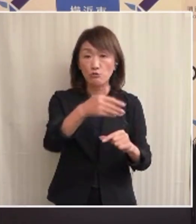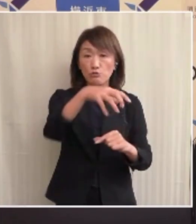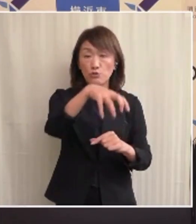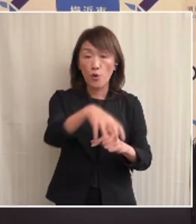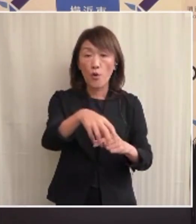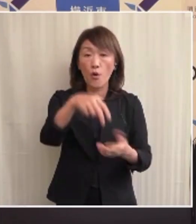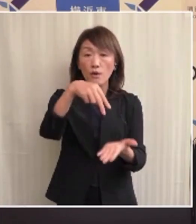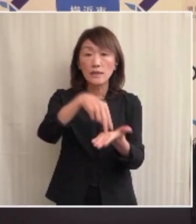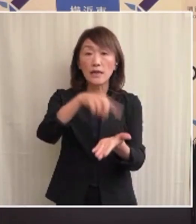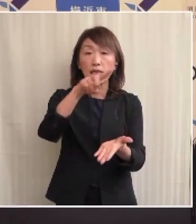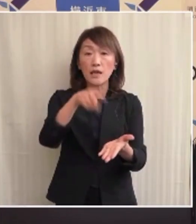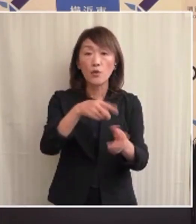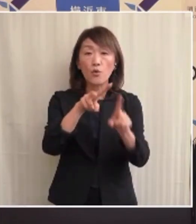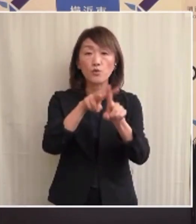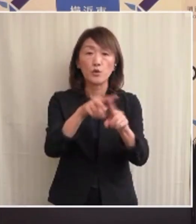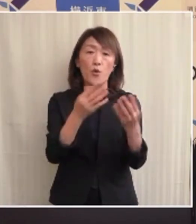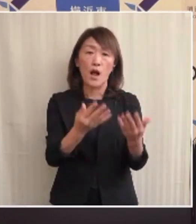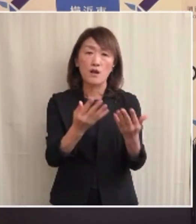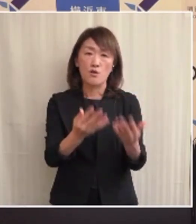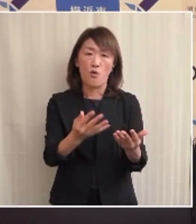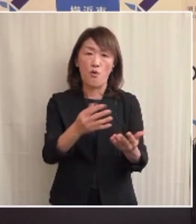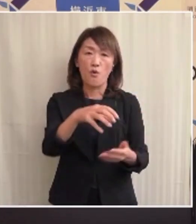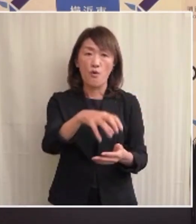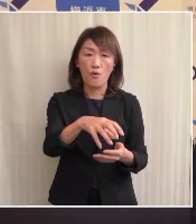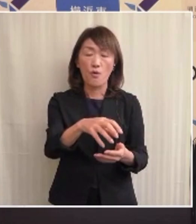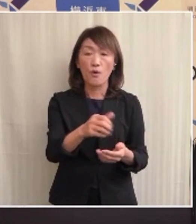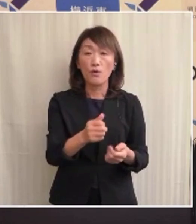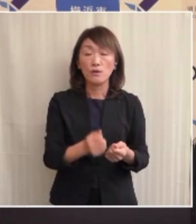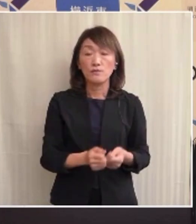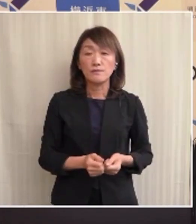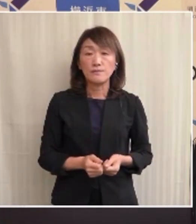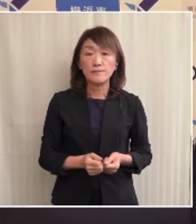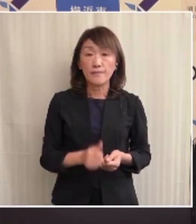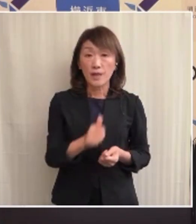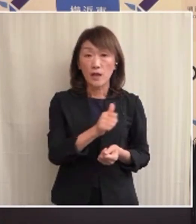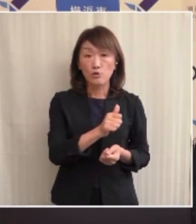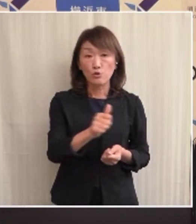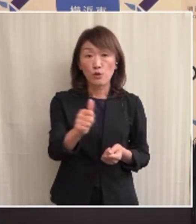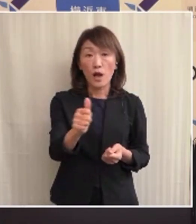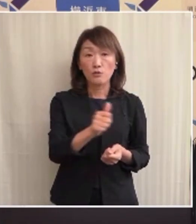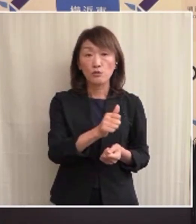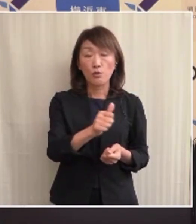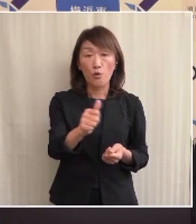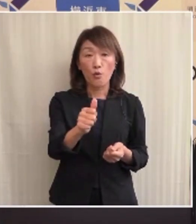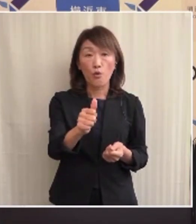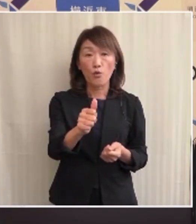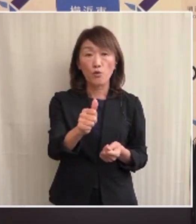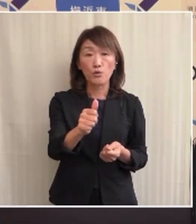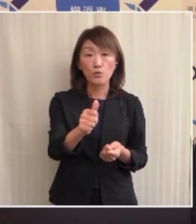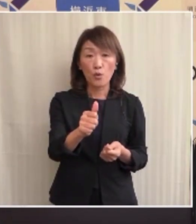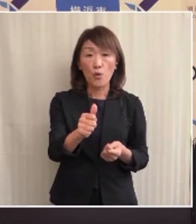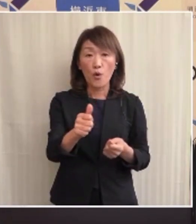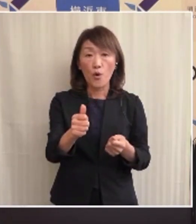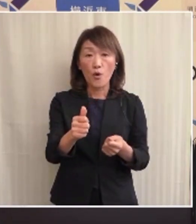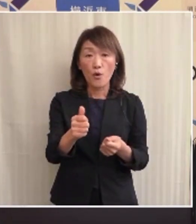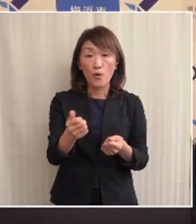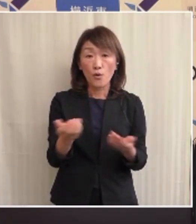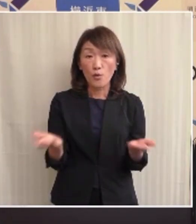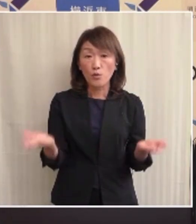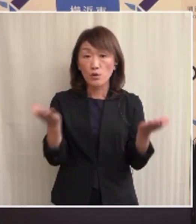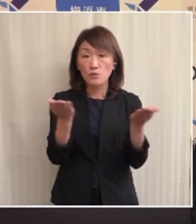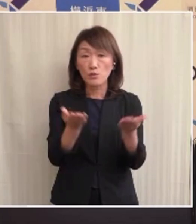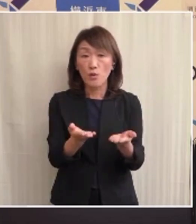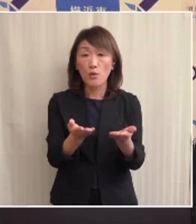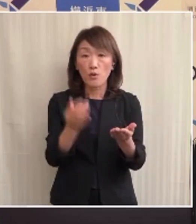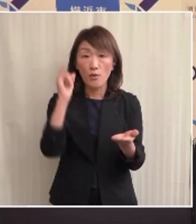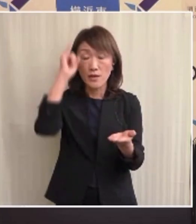学校なんですが、これ通学路とこうデータマップの突合のイメージを今このスライドでちょっ